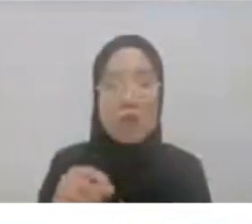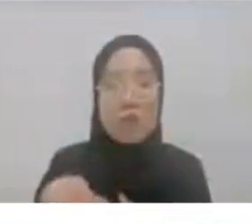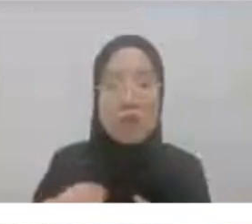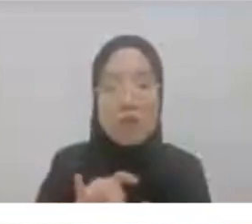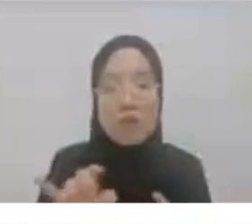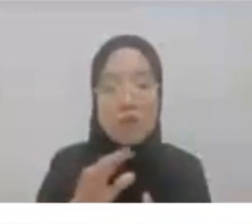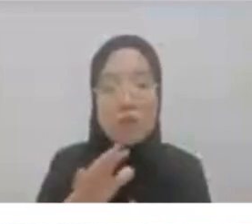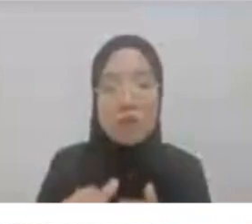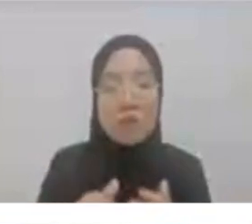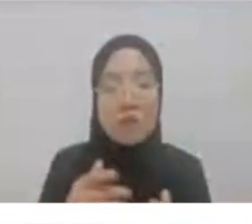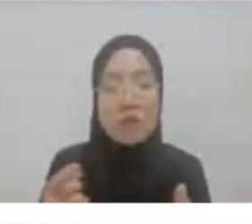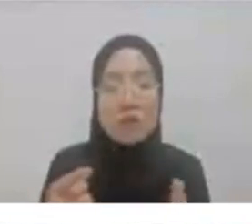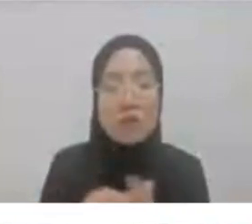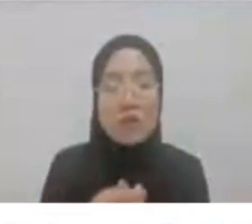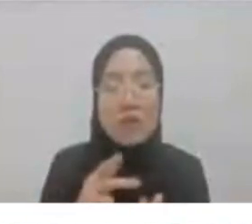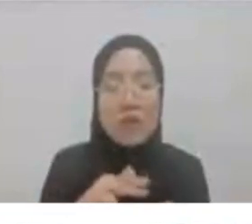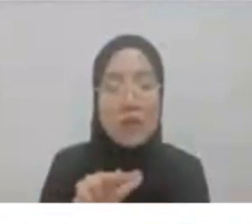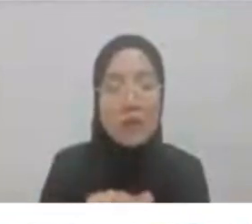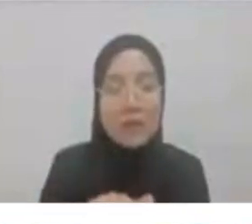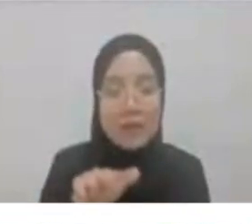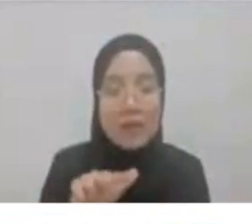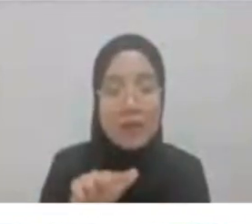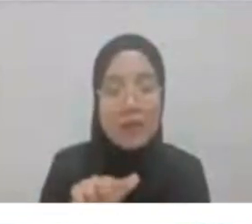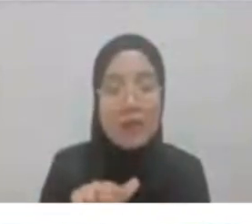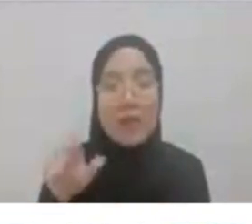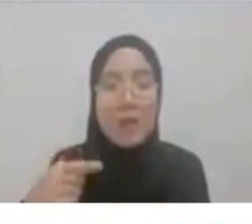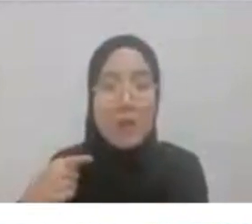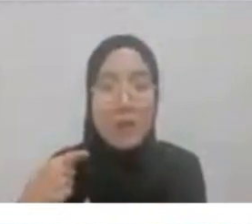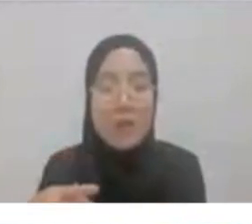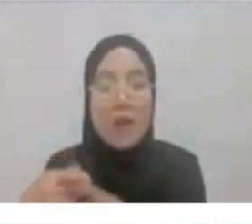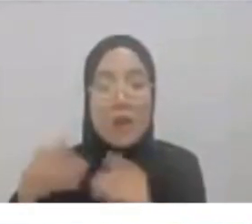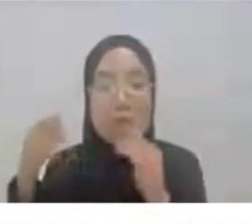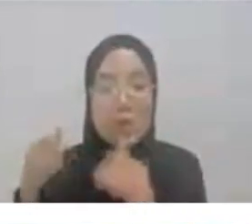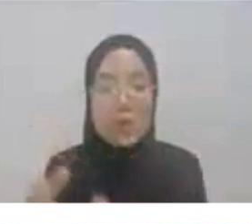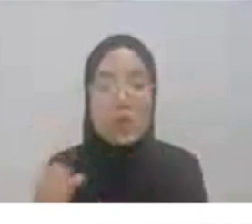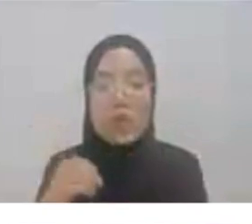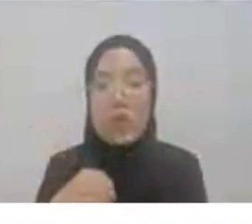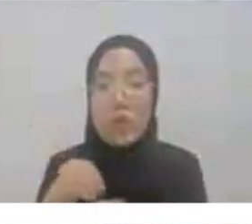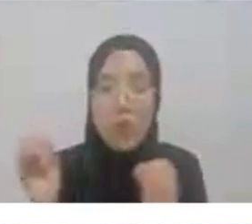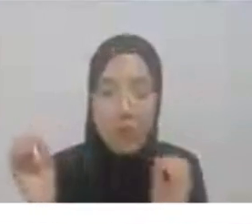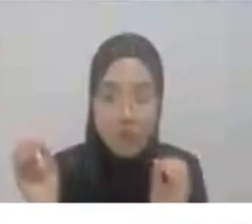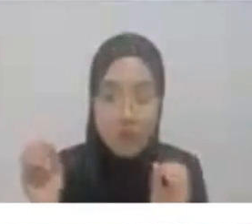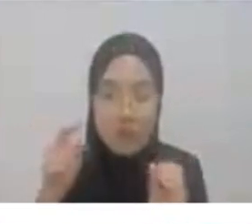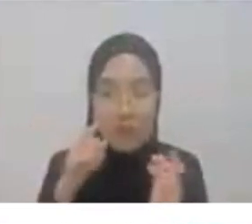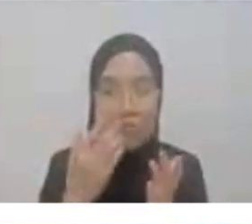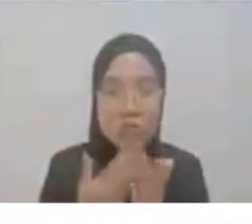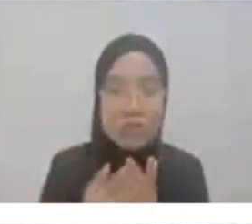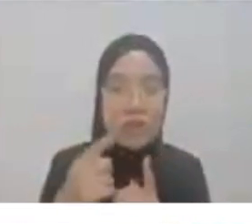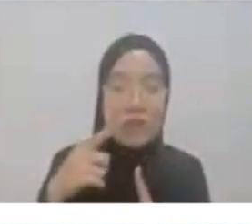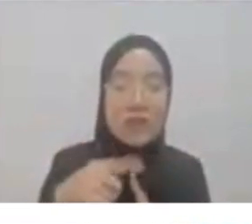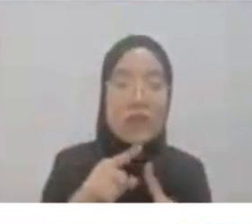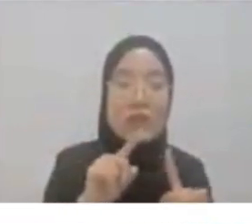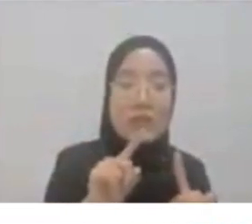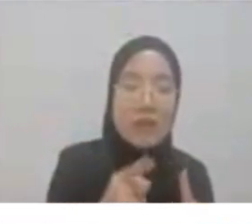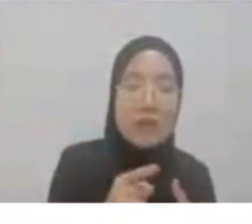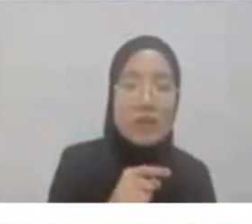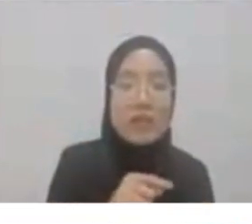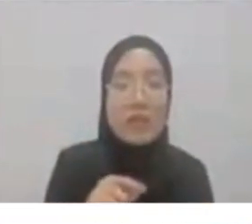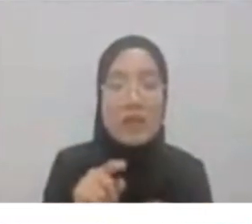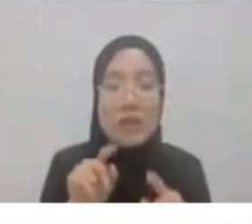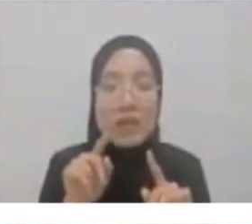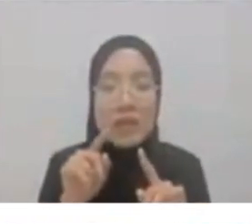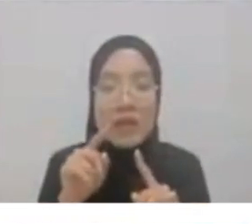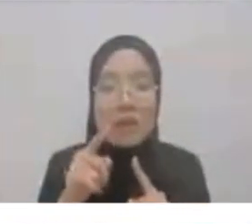tetap Adapun jumlah pemilih tambahan dan pemilih khusus adalah no0 pemilih bukti t11 dan bukti PK 151